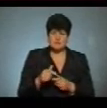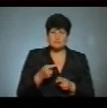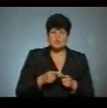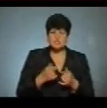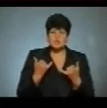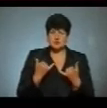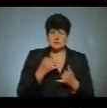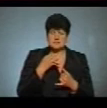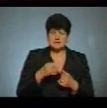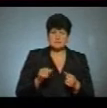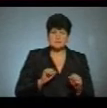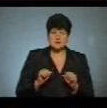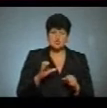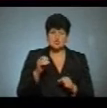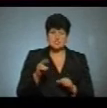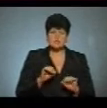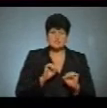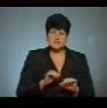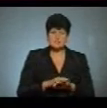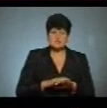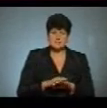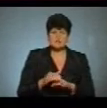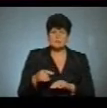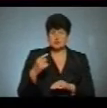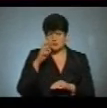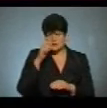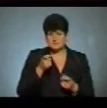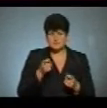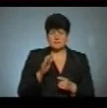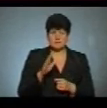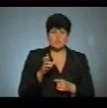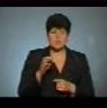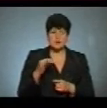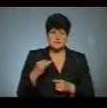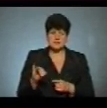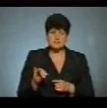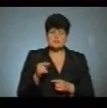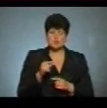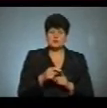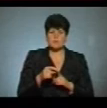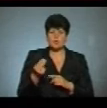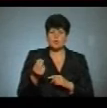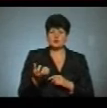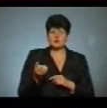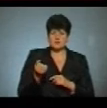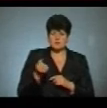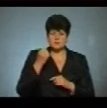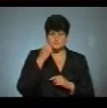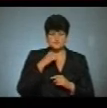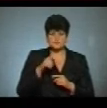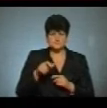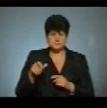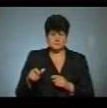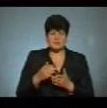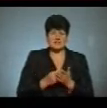сьогодні розповів директор департаменту соцзахисту населення облдержадміністрації Вадим Боярський. За його словами, гроші отримують ветерани війни та члени їхніх